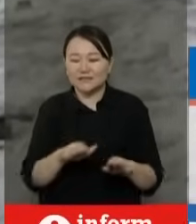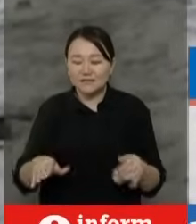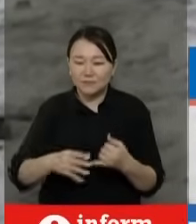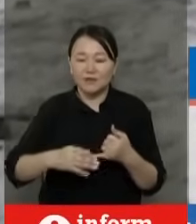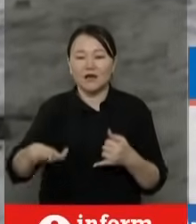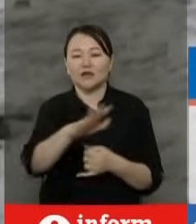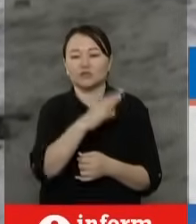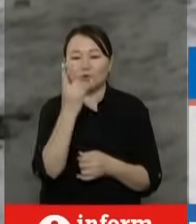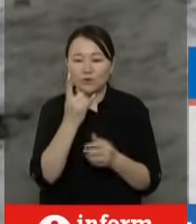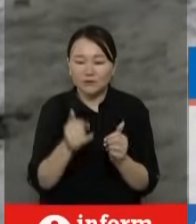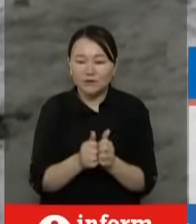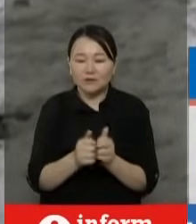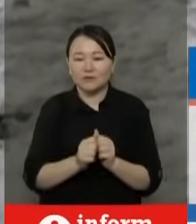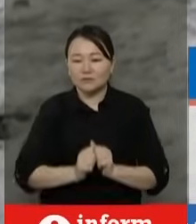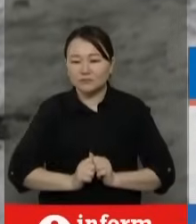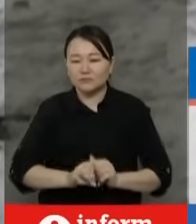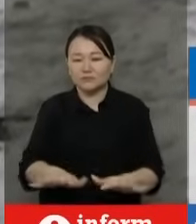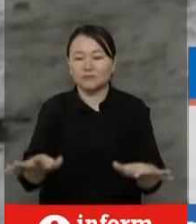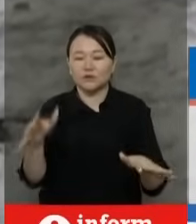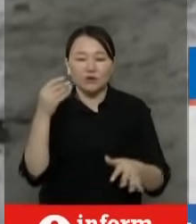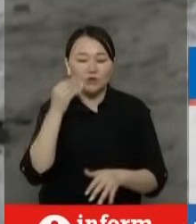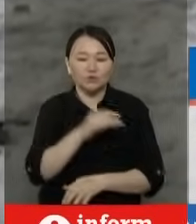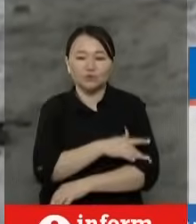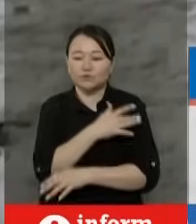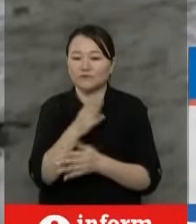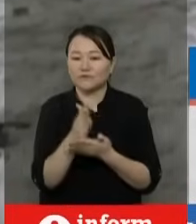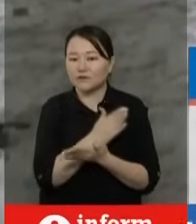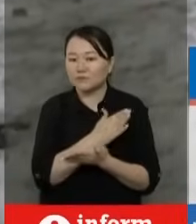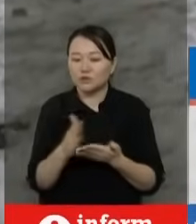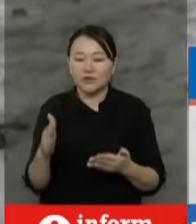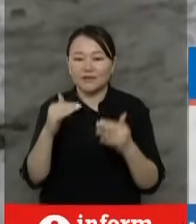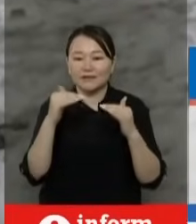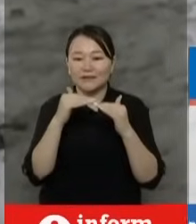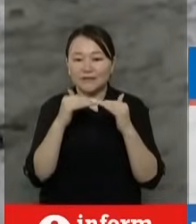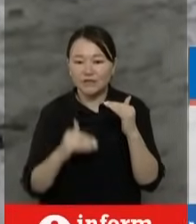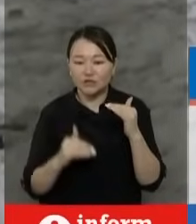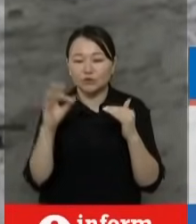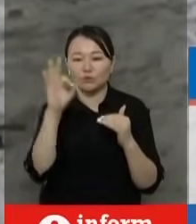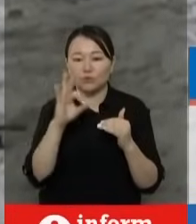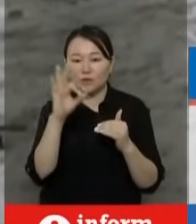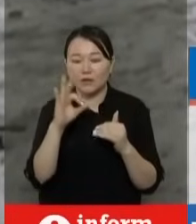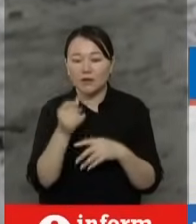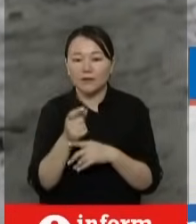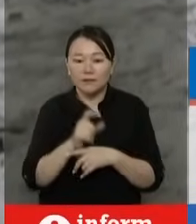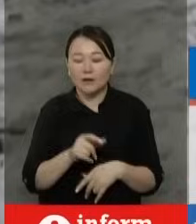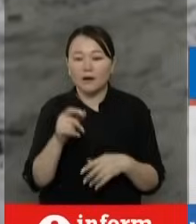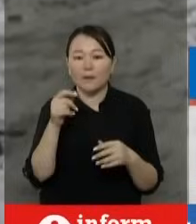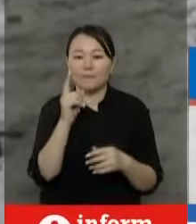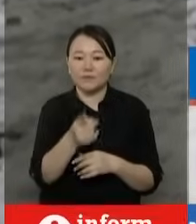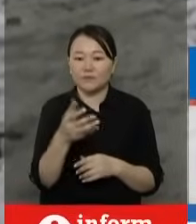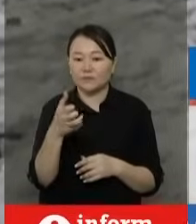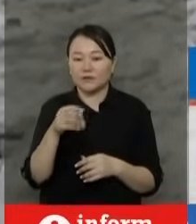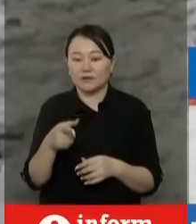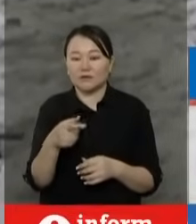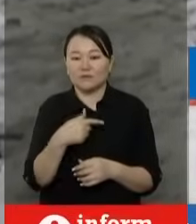все под окнами, все разлетается. Качество услуг вообще ниже нуля. Поэтому 1500